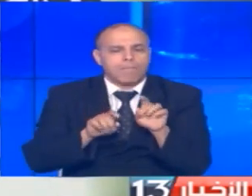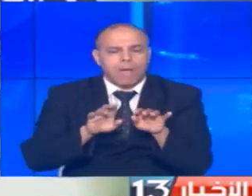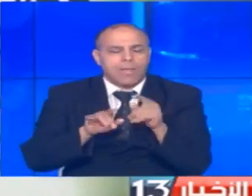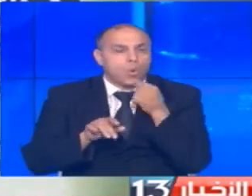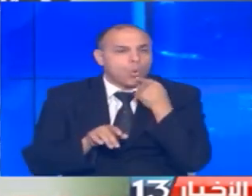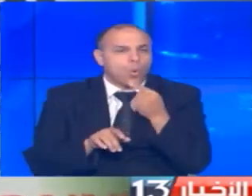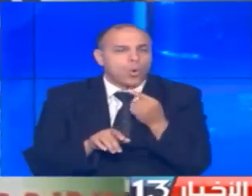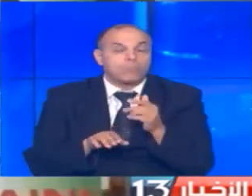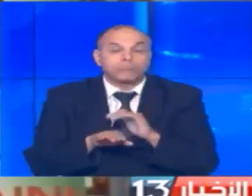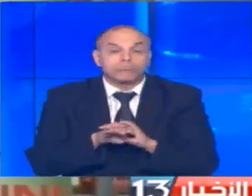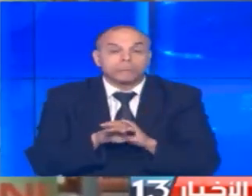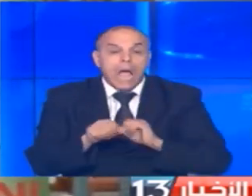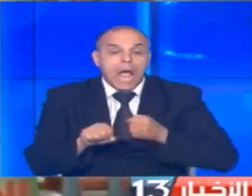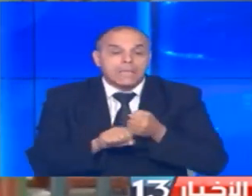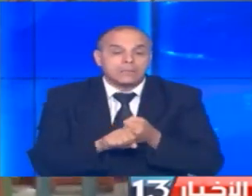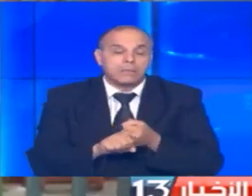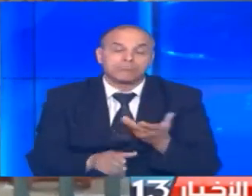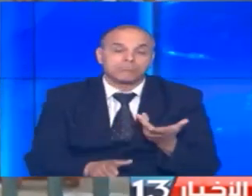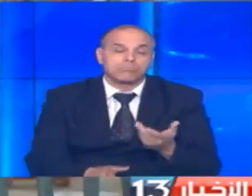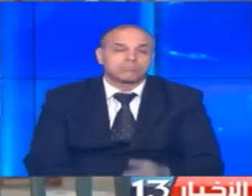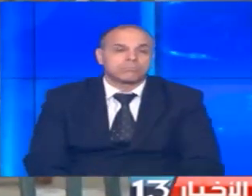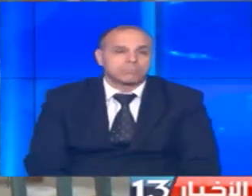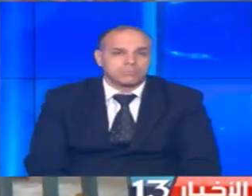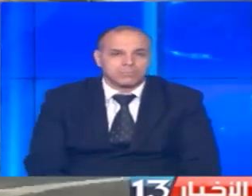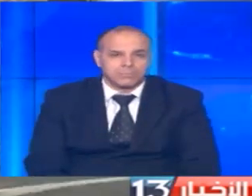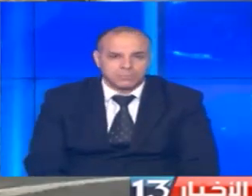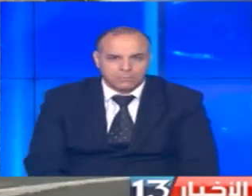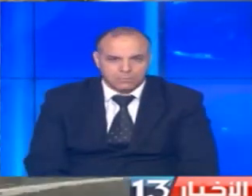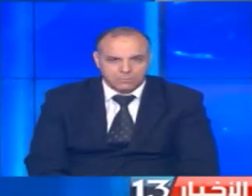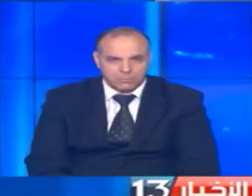بشأن ملابسات الهجوم.